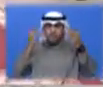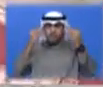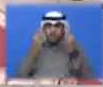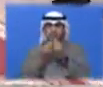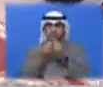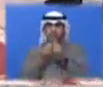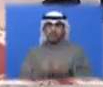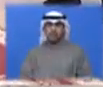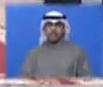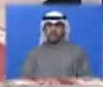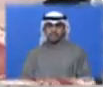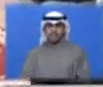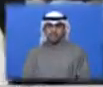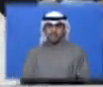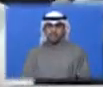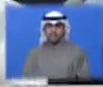وتحسين مخرجاته.